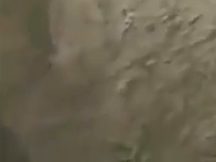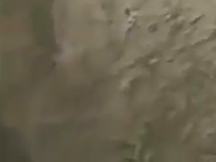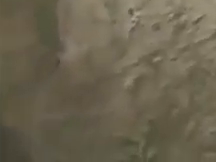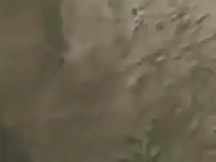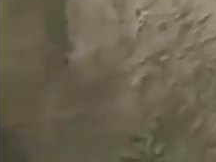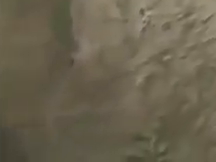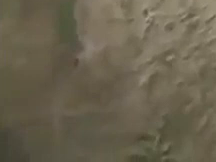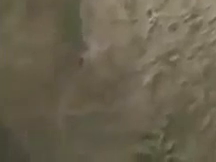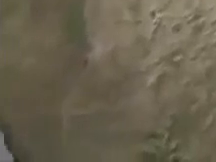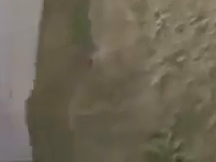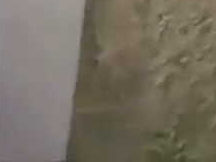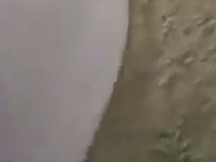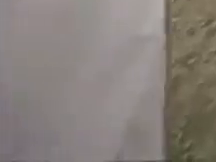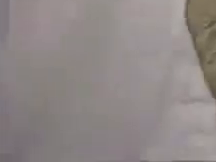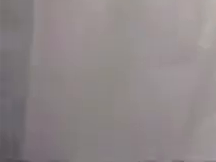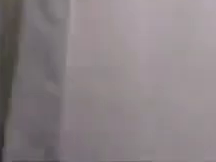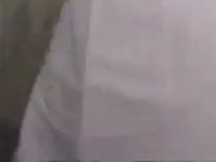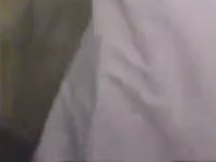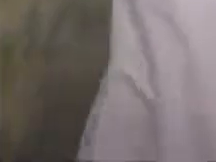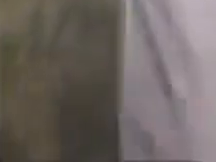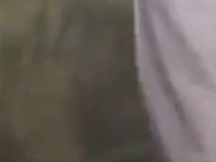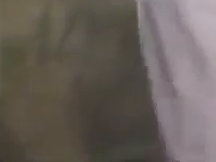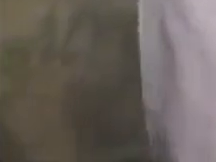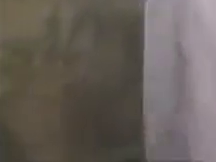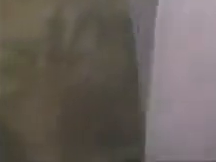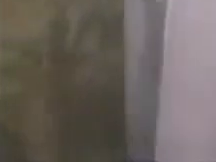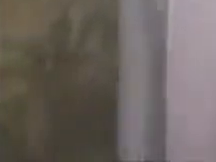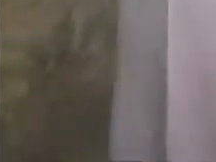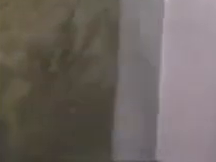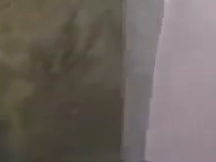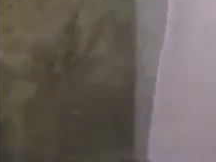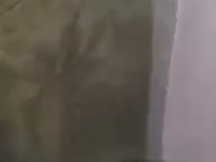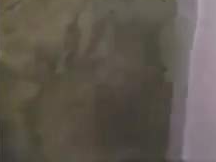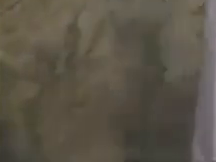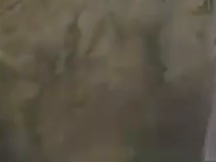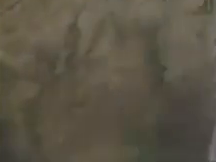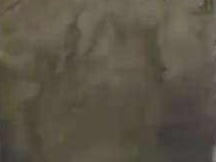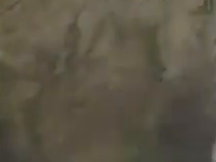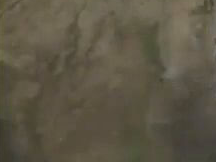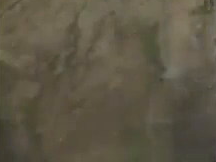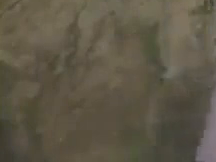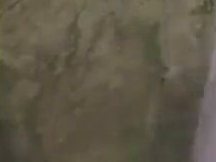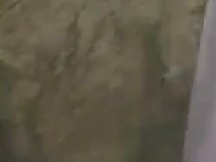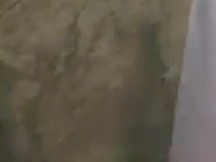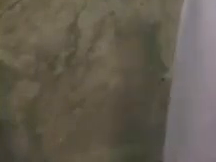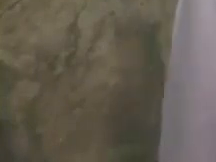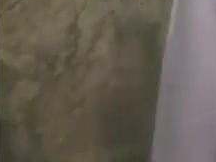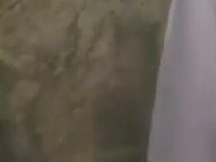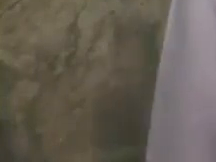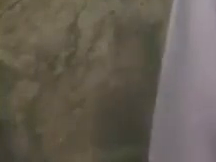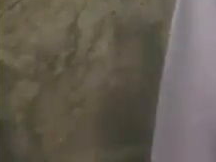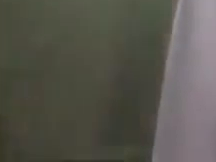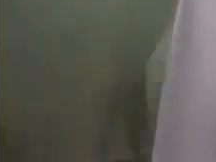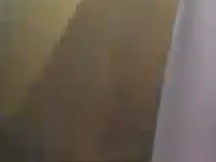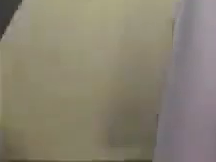مسبوقة بنشاط في الرياح السطحية على المرتفعات الجنوبية والجنوبية الغربية تشمل مرتفعات الباحة وعسير وكذلك في جازان ونجران. هذا كان كل ما